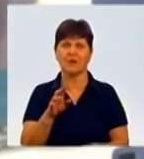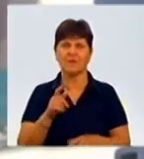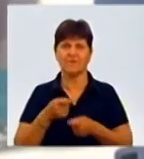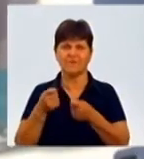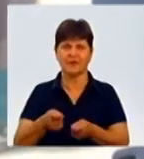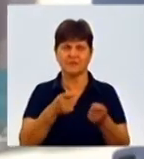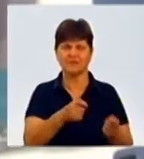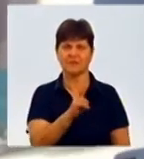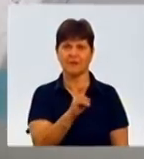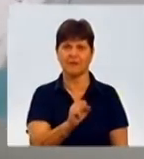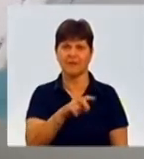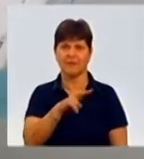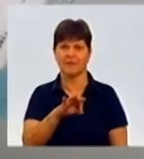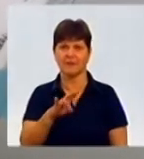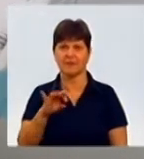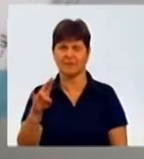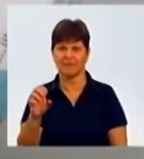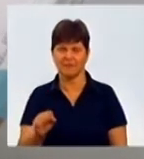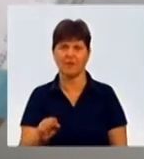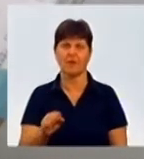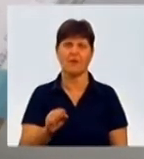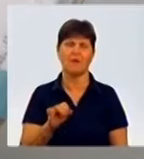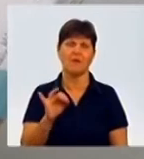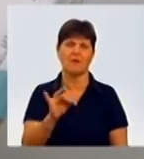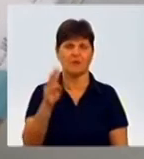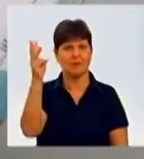кінця року планують відвідати усі 27 районів області.